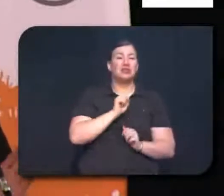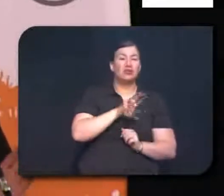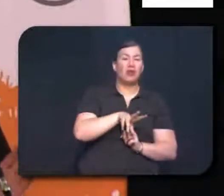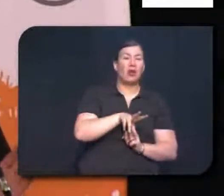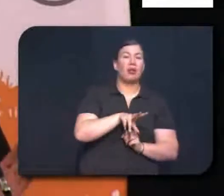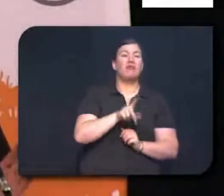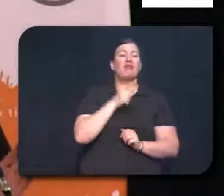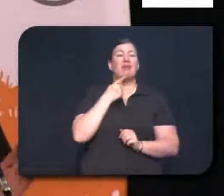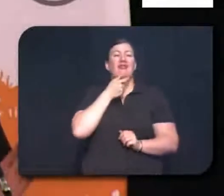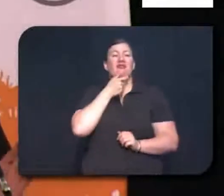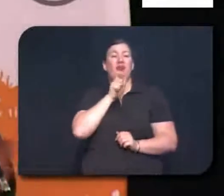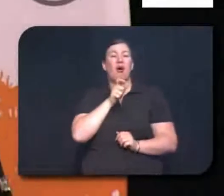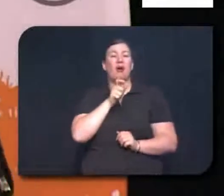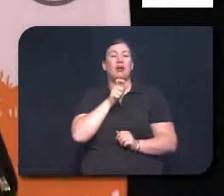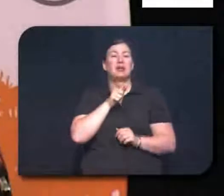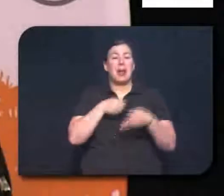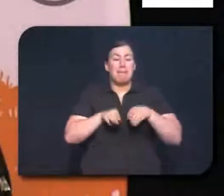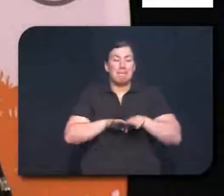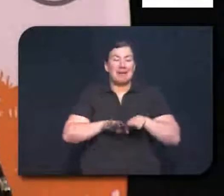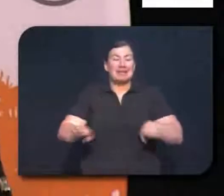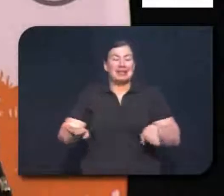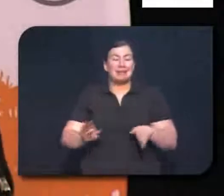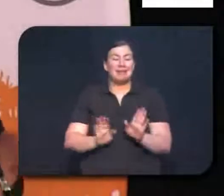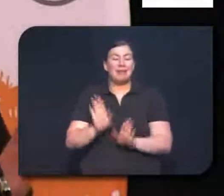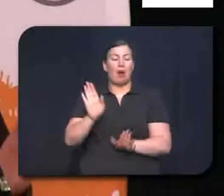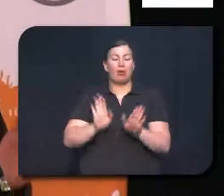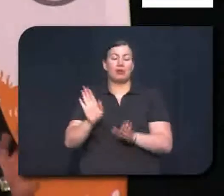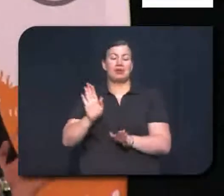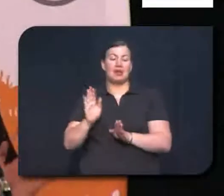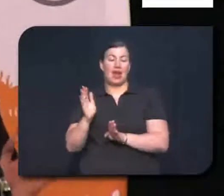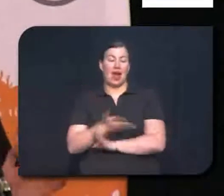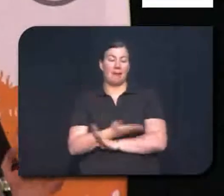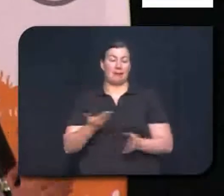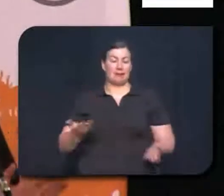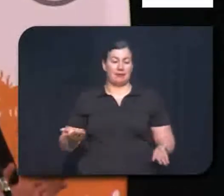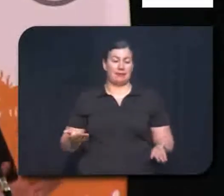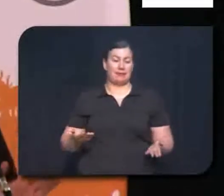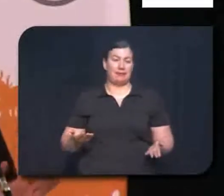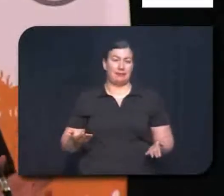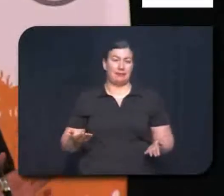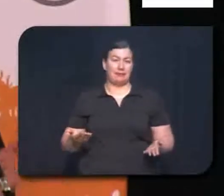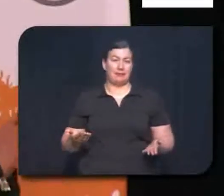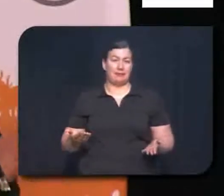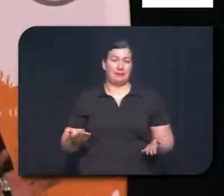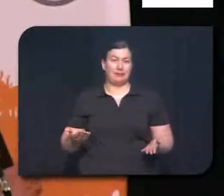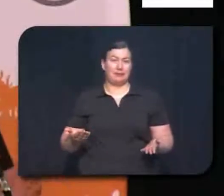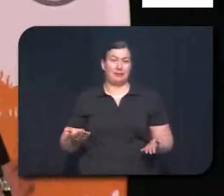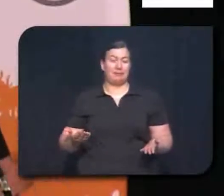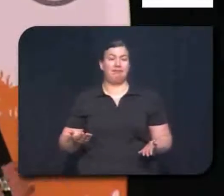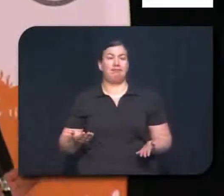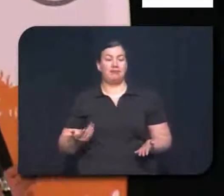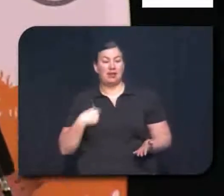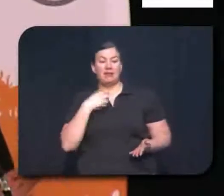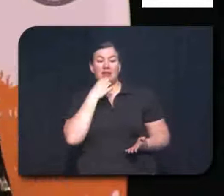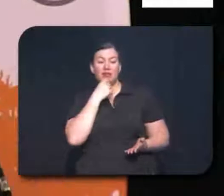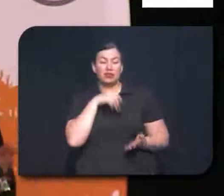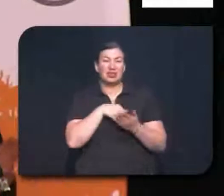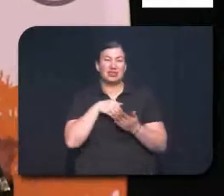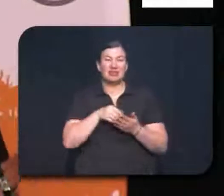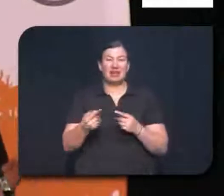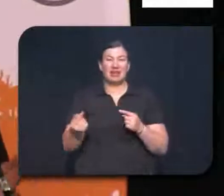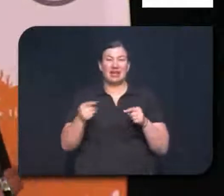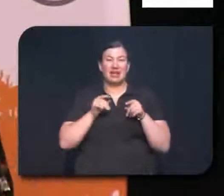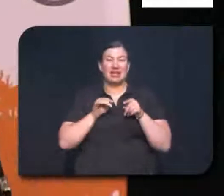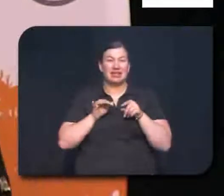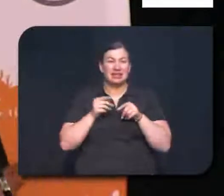der Liquid MOC wenn wir noch über das Wie diskutieren wollen dann muss auch noch diskutiert werden was